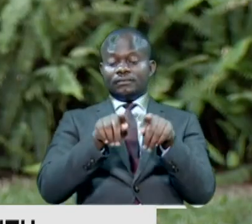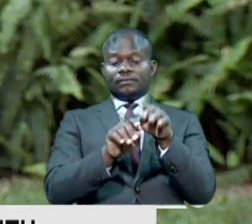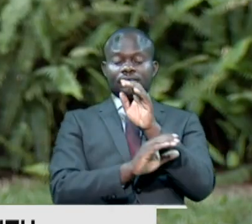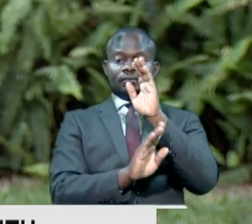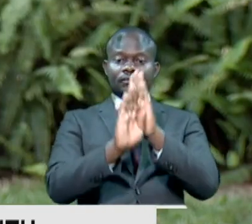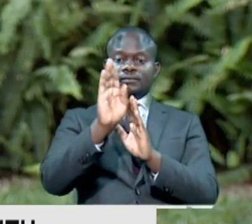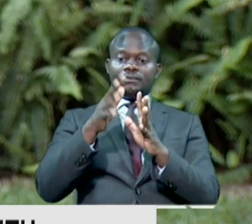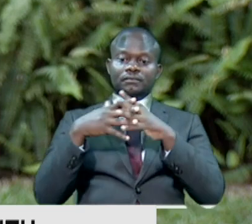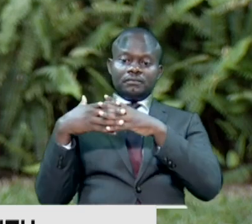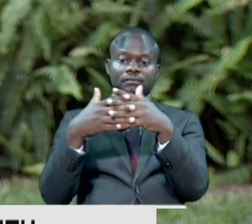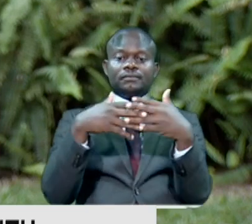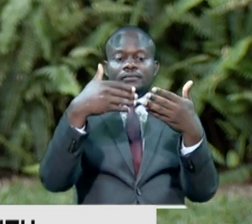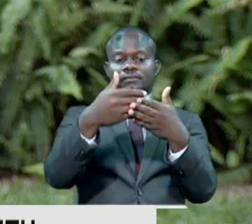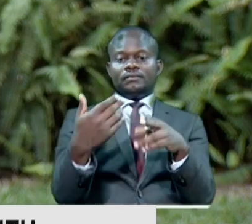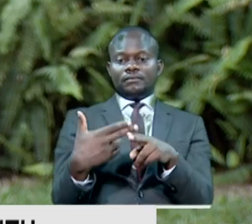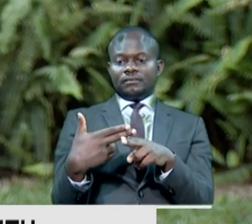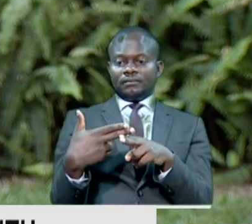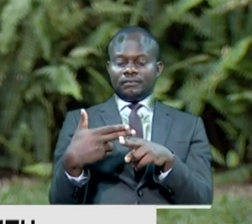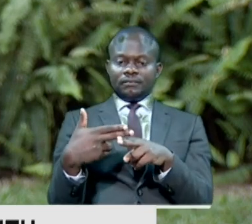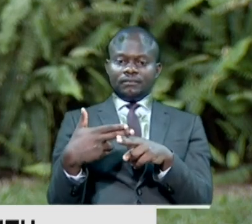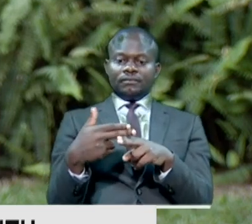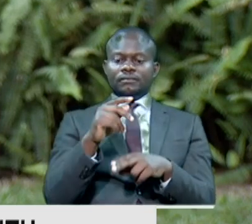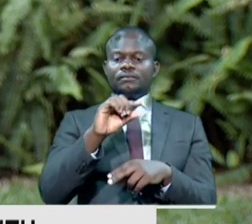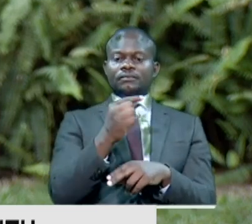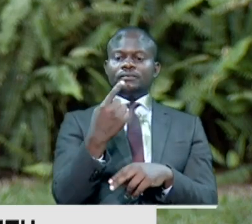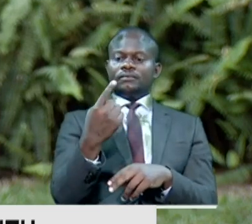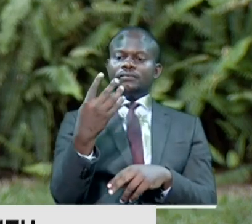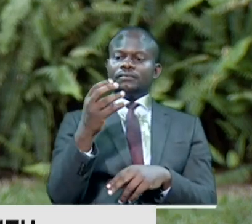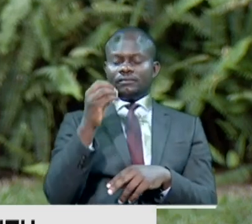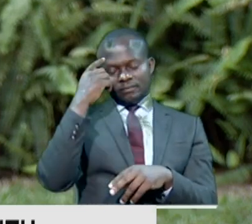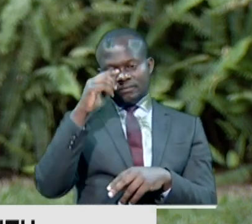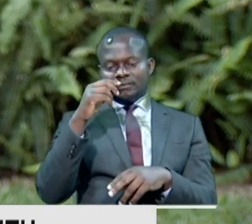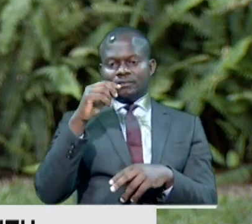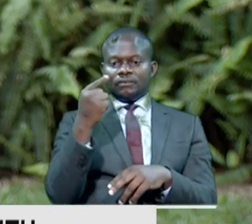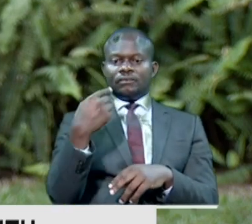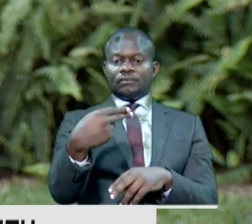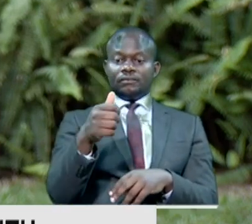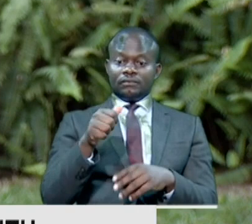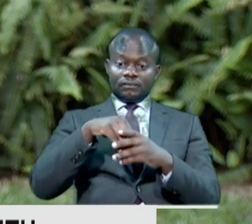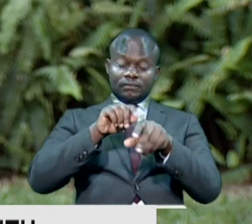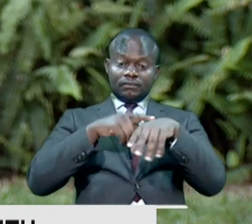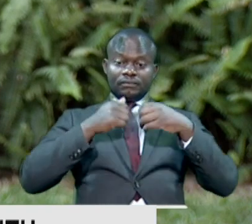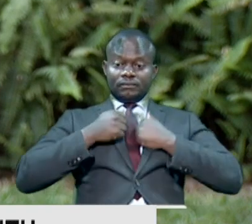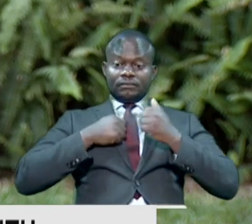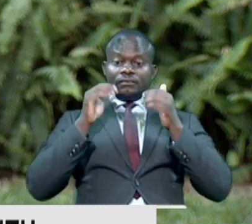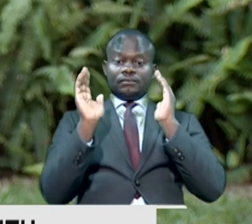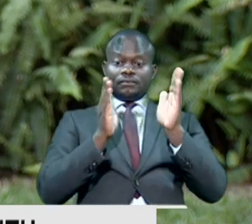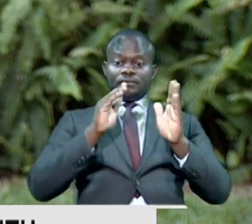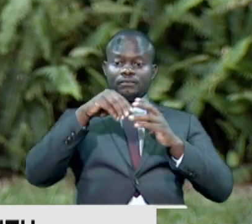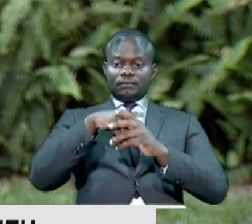imbere nka Amerika usanga bageze kuri ku biro 140 kuri hektare ubwo mu Rwanda ugereranyije